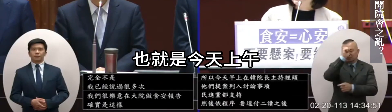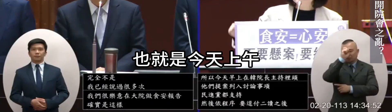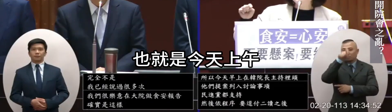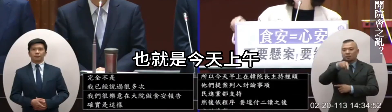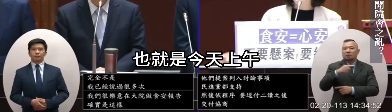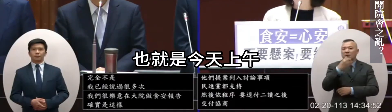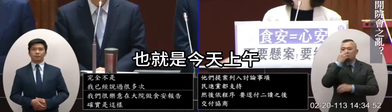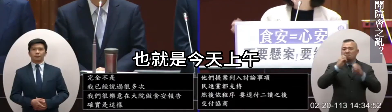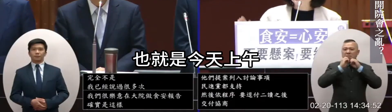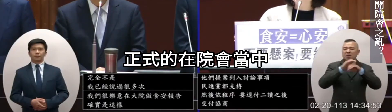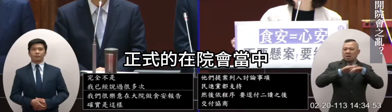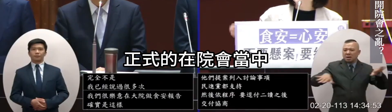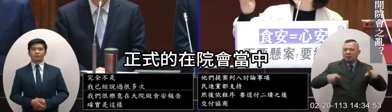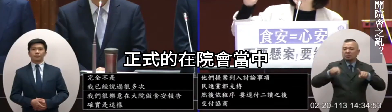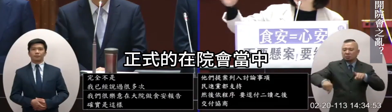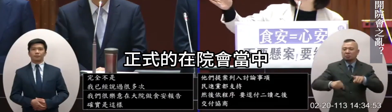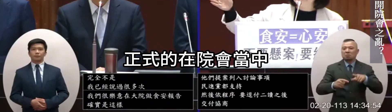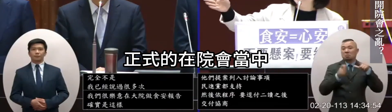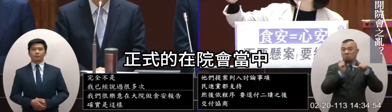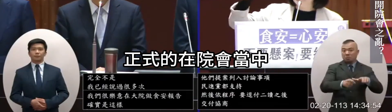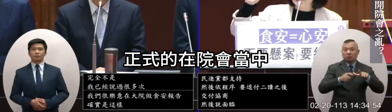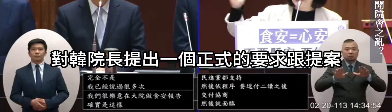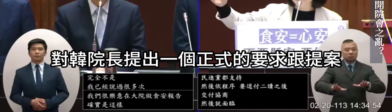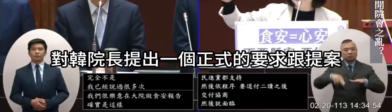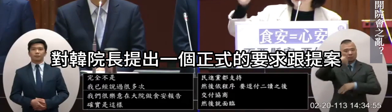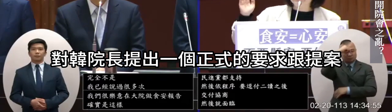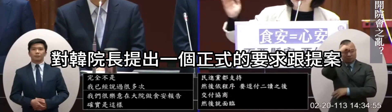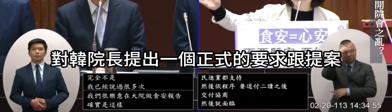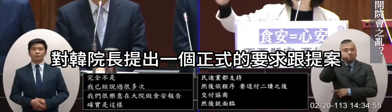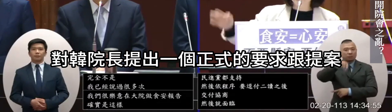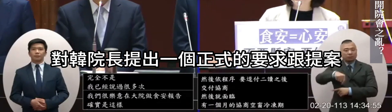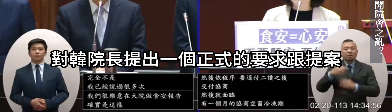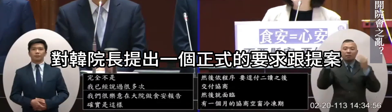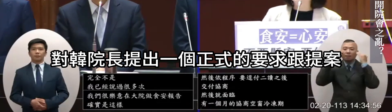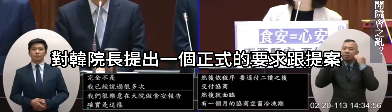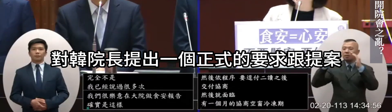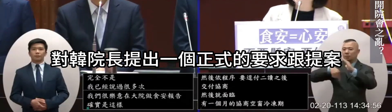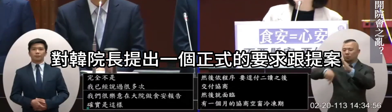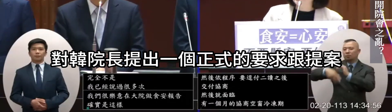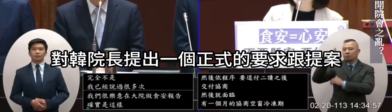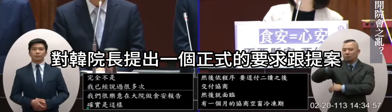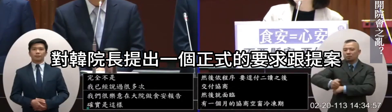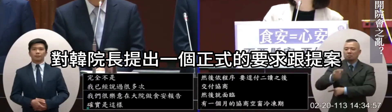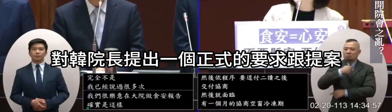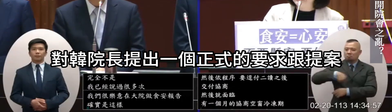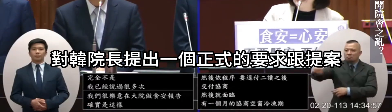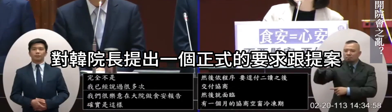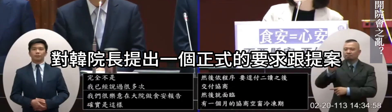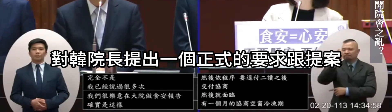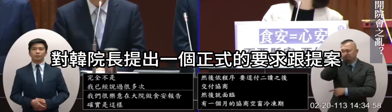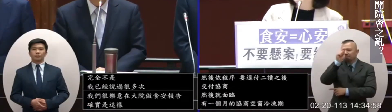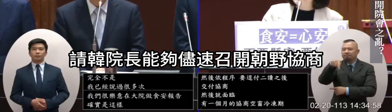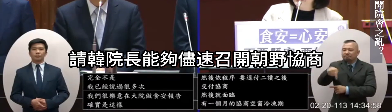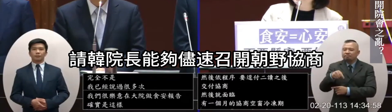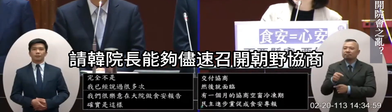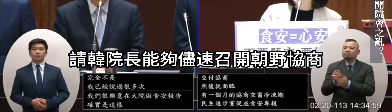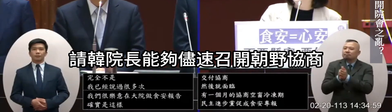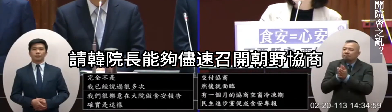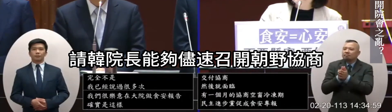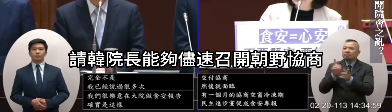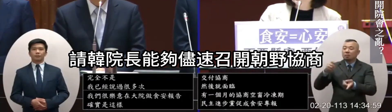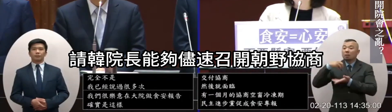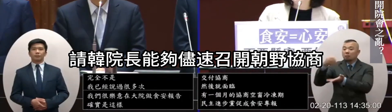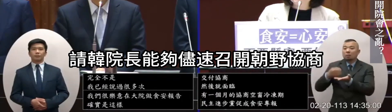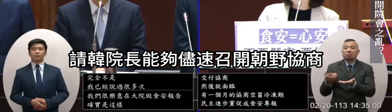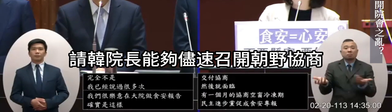也就是今天上午正式的在院会当中对韩院长提出一个正式的要求跟提案，请韩院